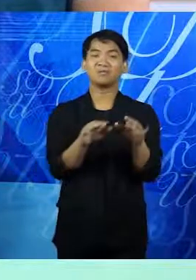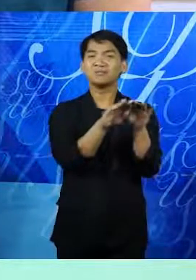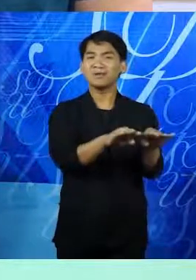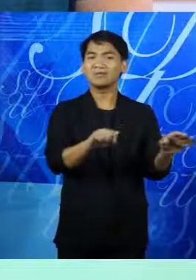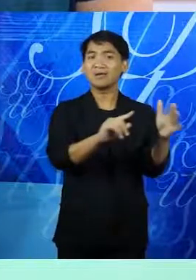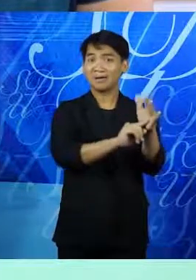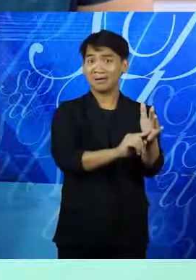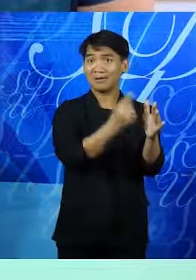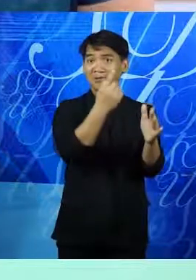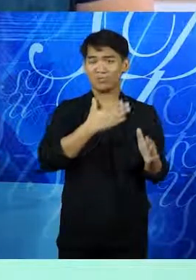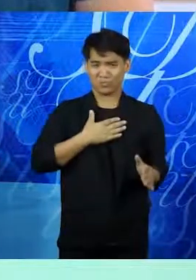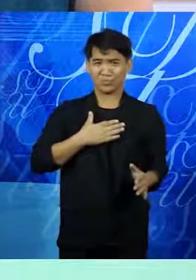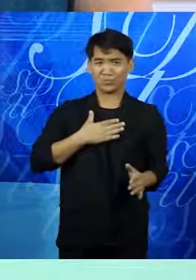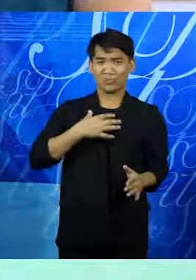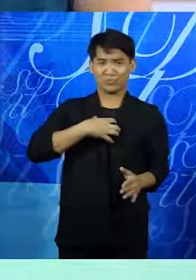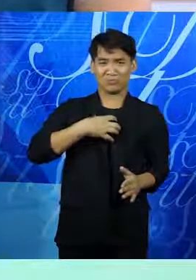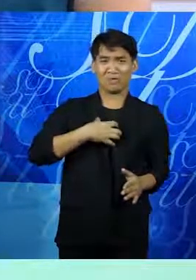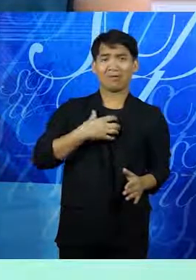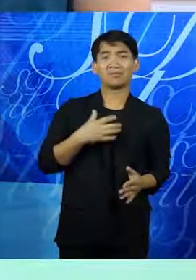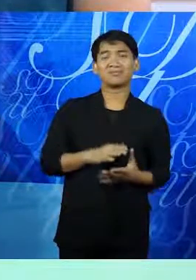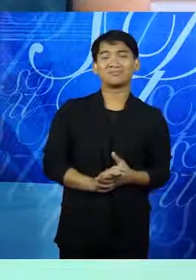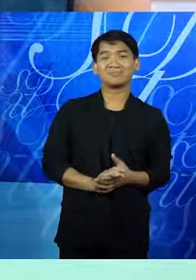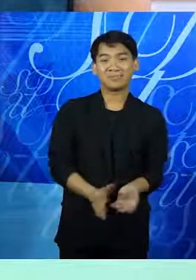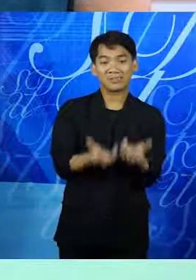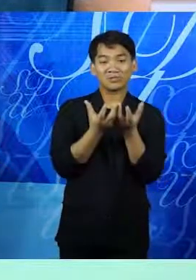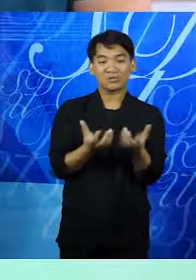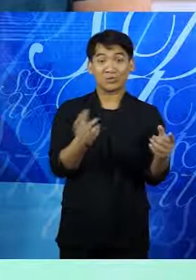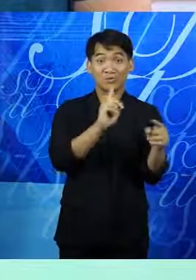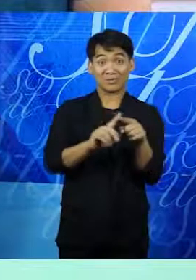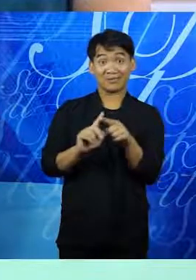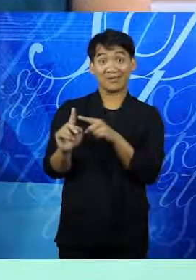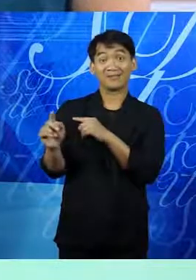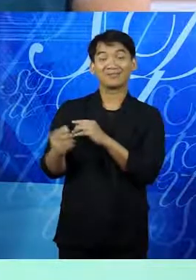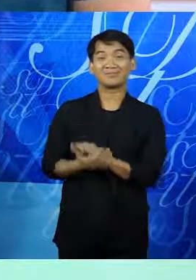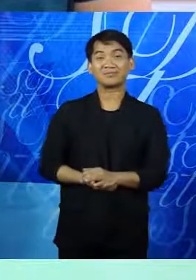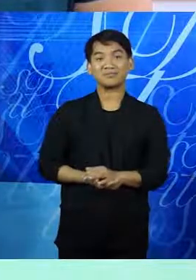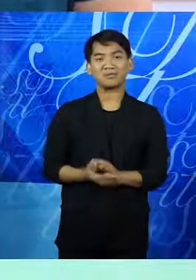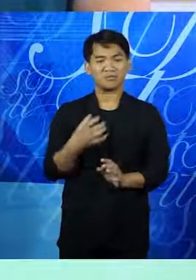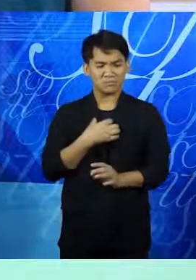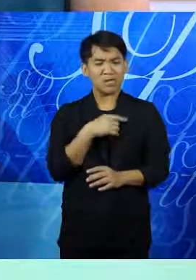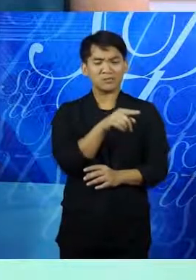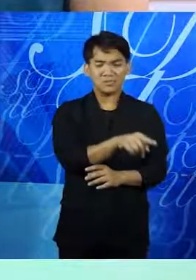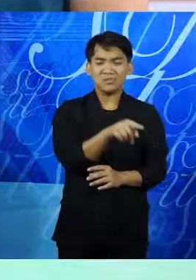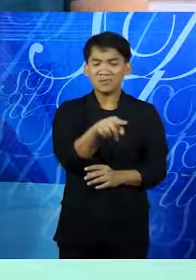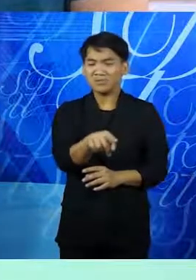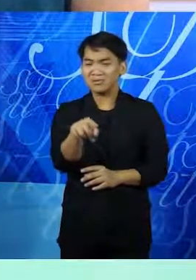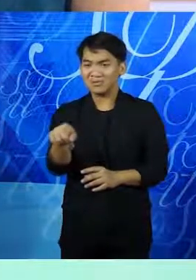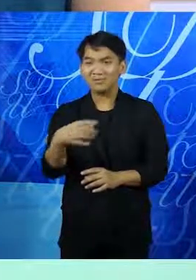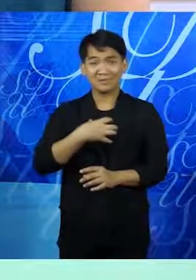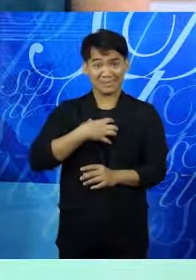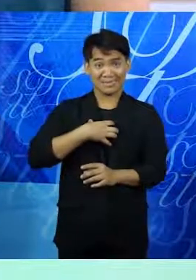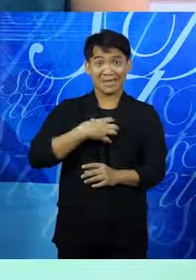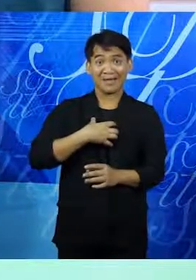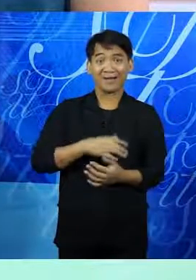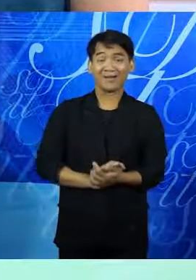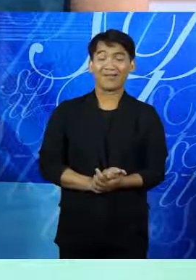พูดว่าหนูอยากได้นะคะพร้อมกับสิ่งของหลายๆอย่างนะคะอยากได้สิ่งนั้นและสิ่งนี้นะ